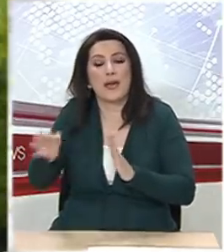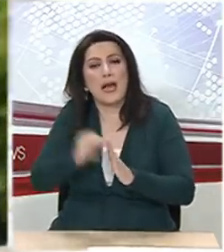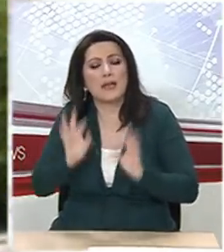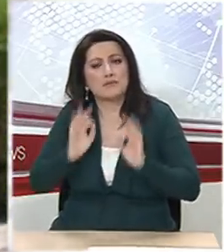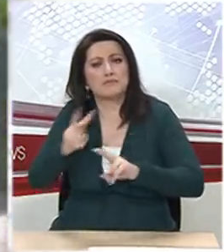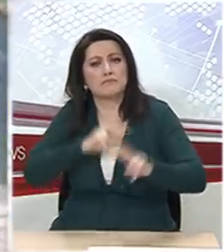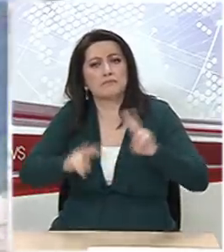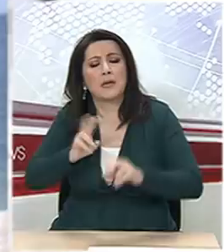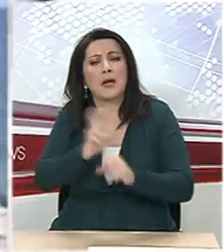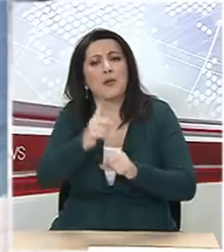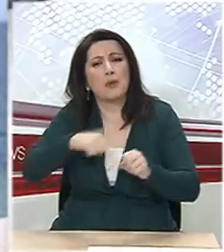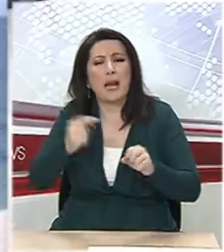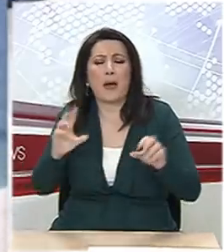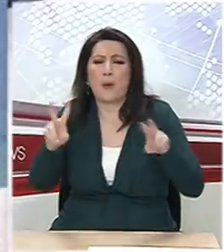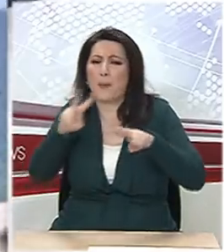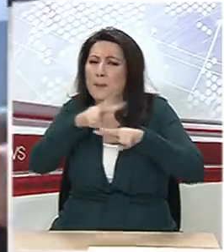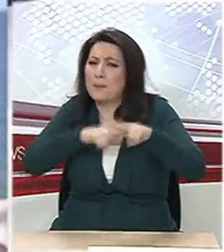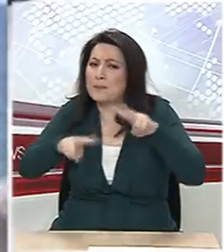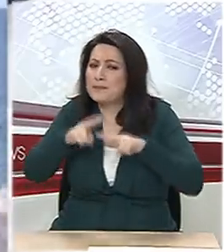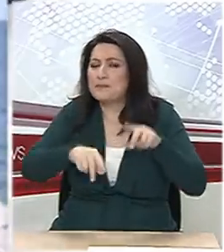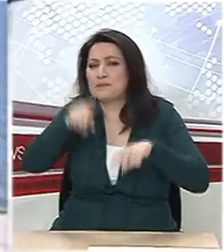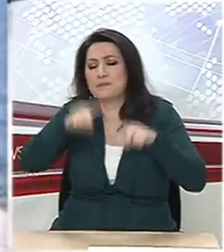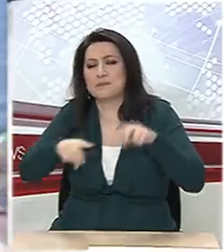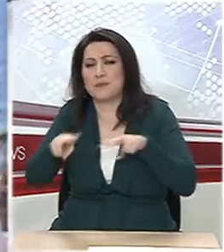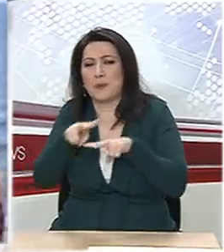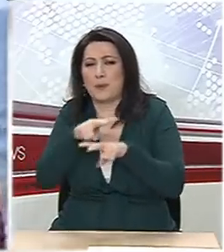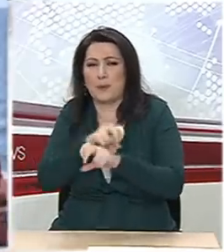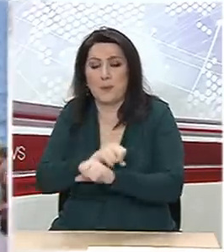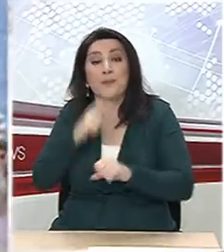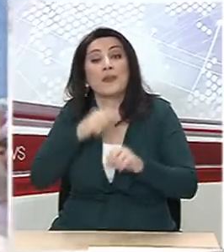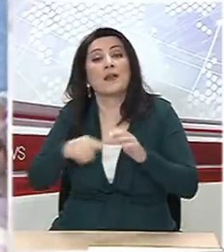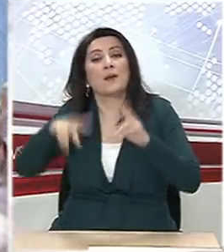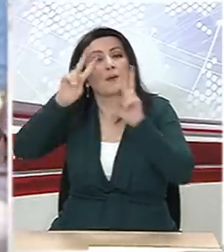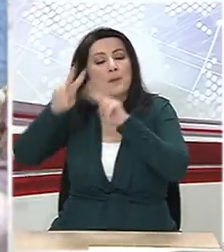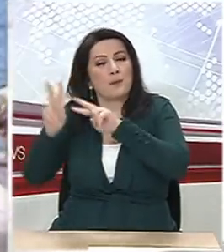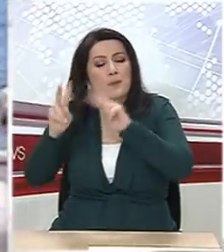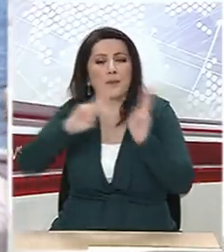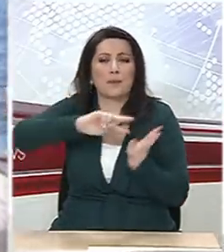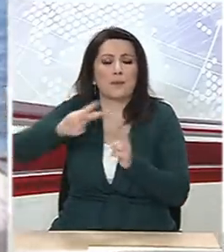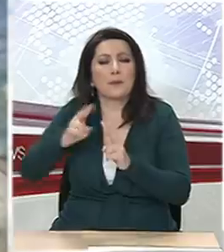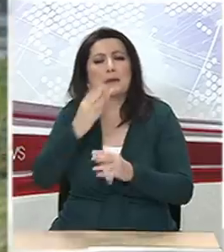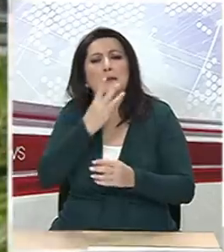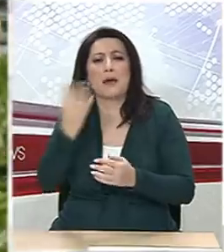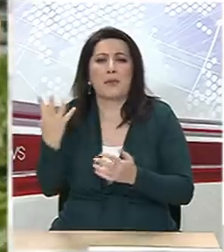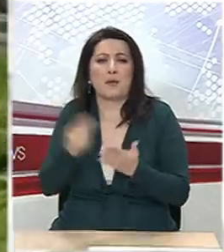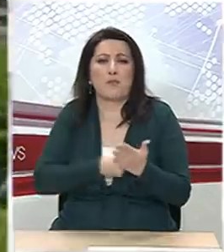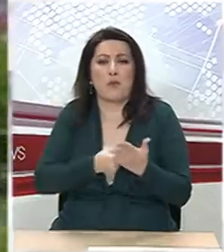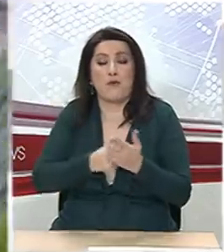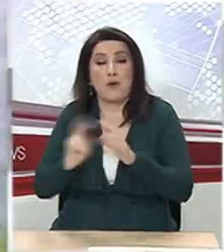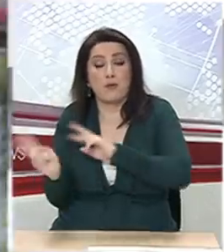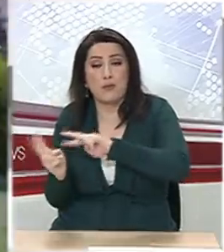Στην υπόλοιπη χώρα προβλέπονται αραιές νεφώσεις, κατά περιόδους πιο πυκνές. Άνεμοι στα δυτικά θα πνέουν ανατολική, νοτιοανατολική 3 με 5 μποφόρ. Στα